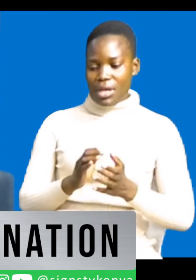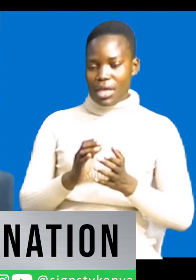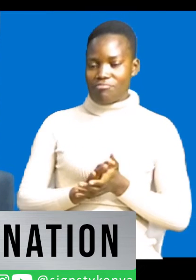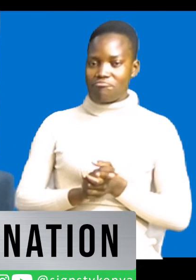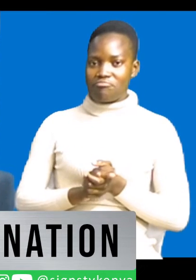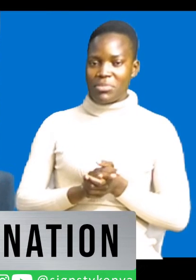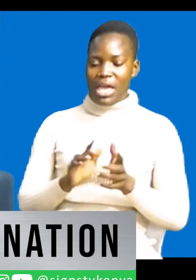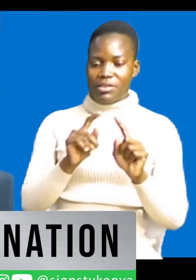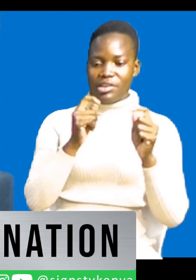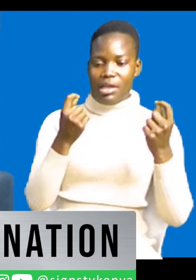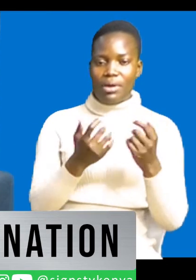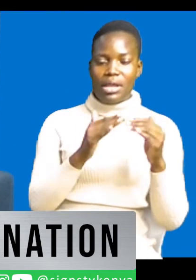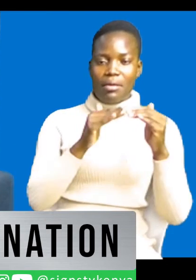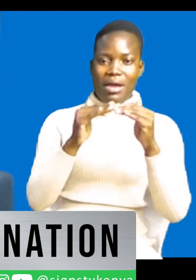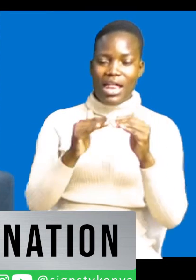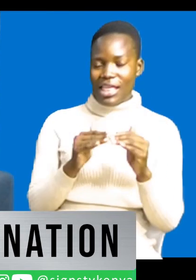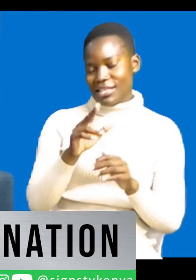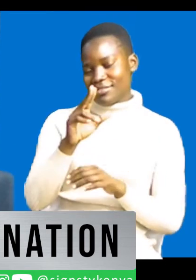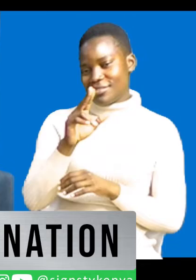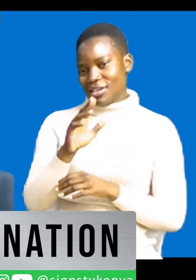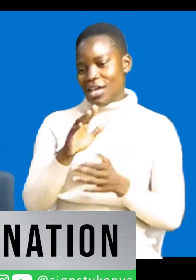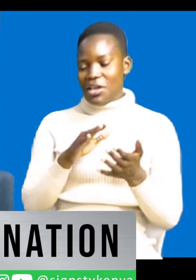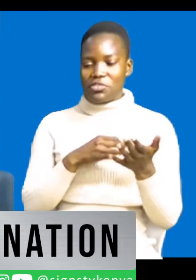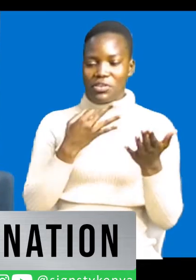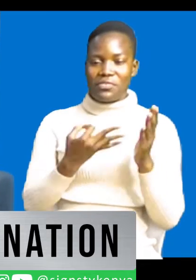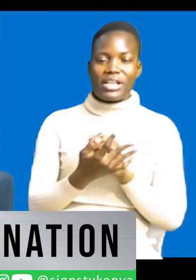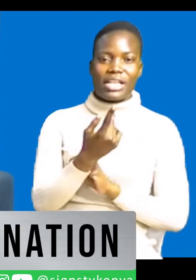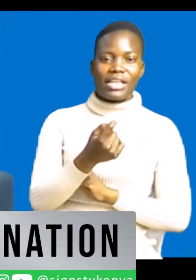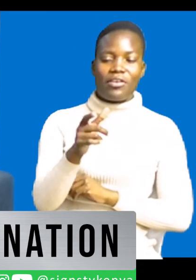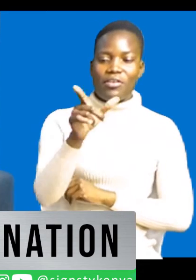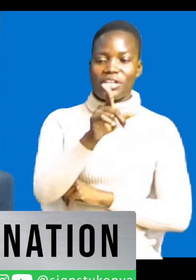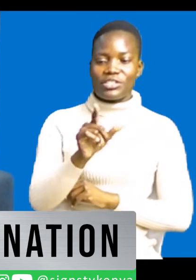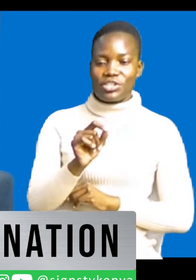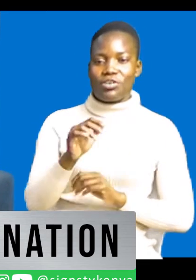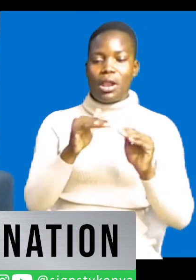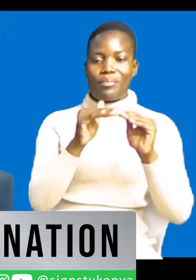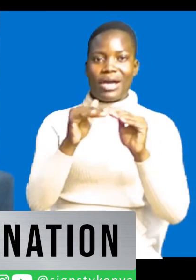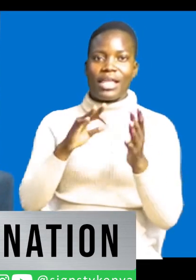balanced tulianguka. Pia hiyo iko regional balance.